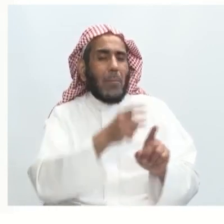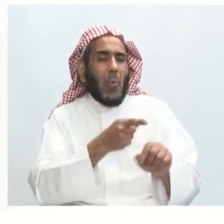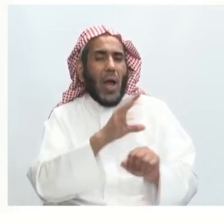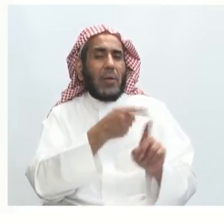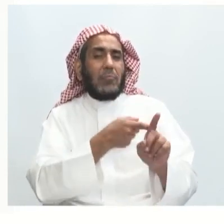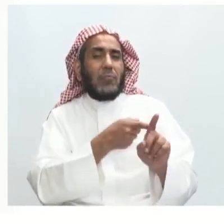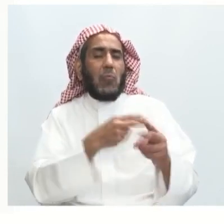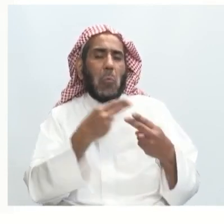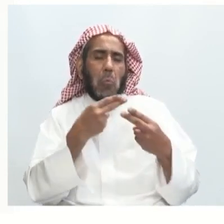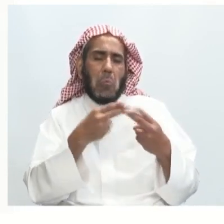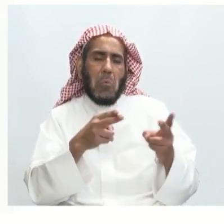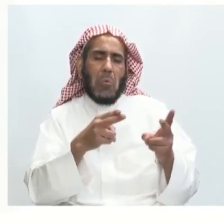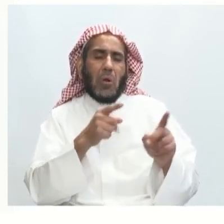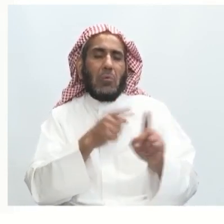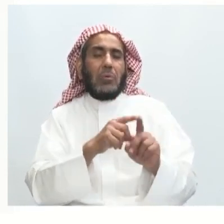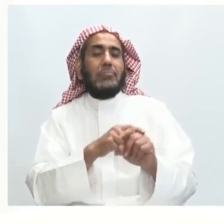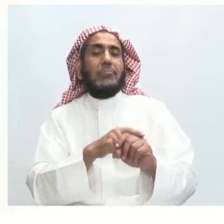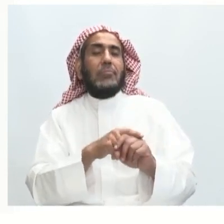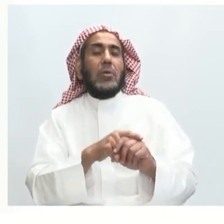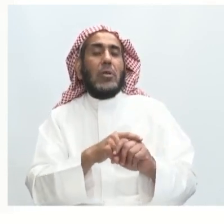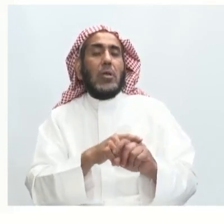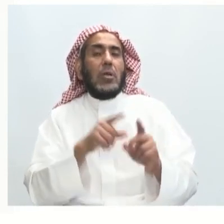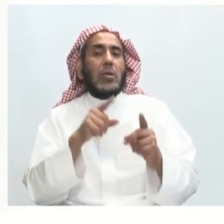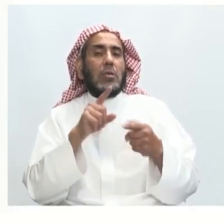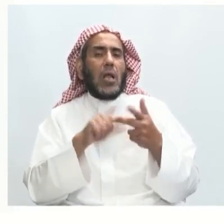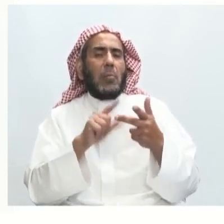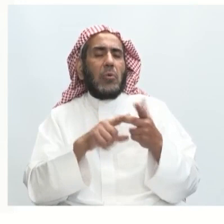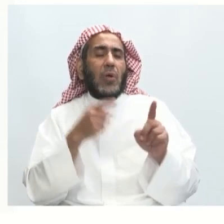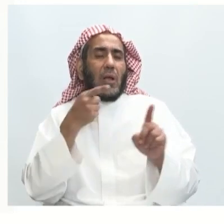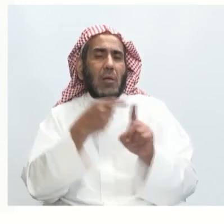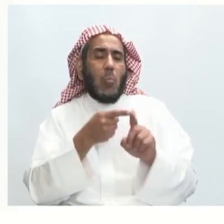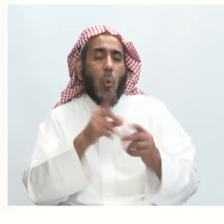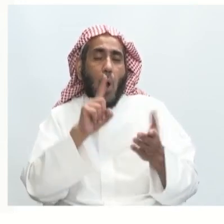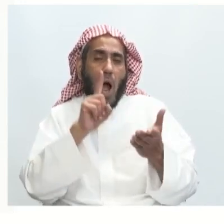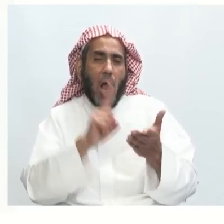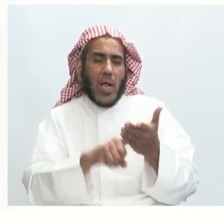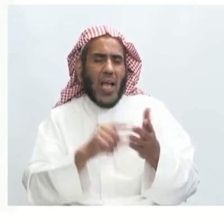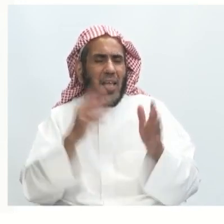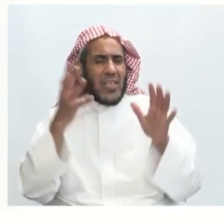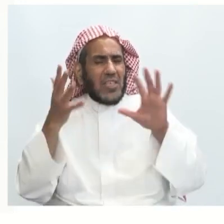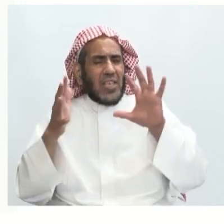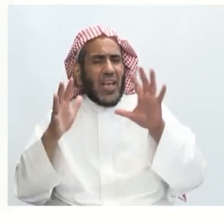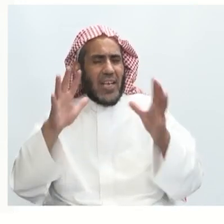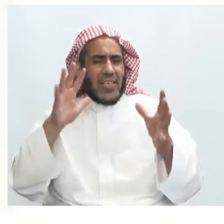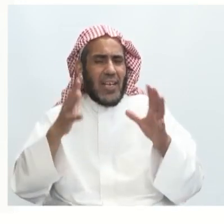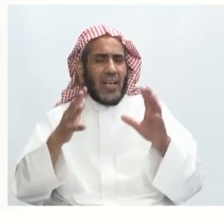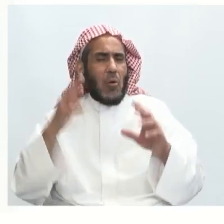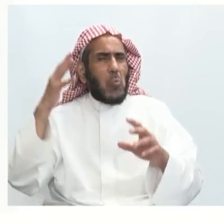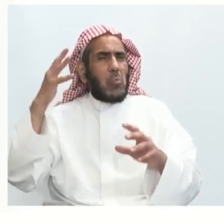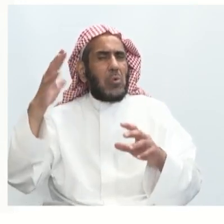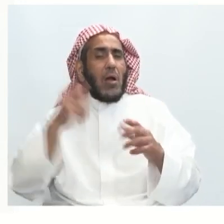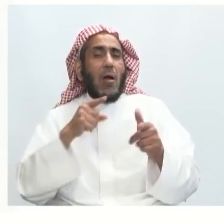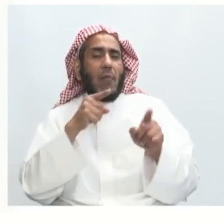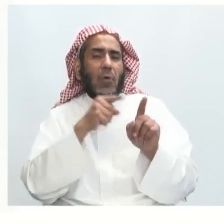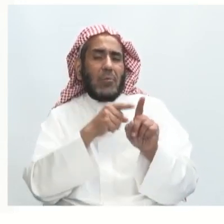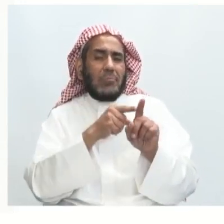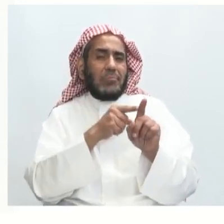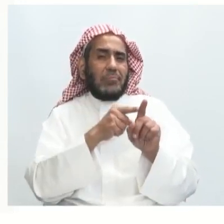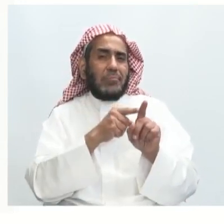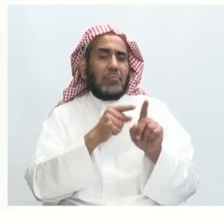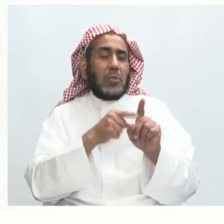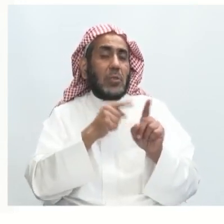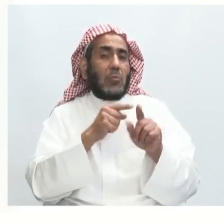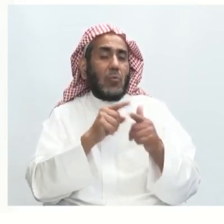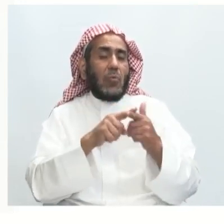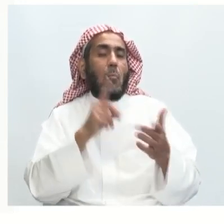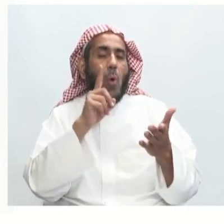او غير متردد في قبوله ولا منكر له طلبي يلقي الكلام فيه مؤكد وهذا الشاك او المتردد فيلقي يلقى